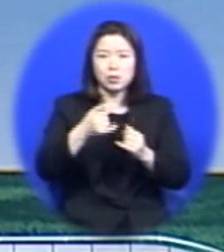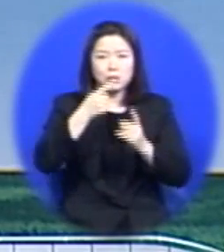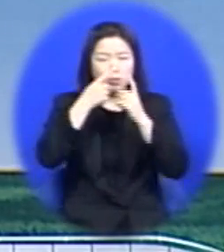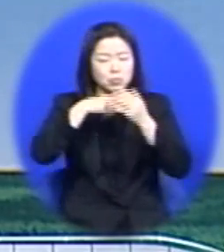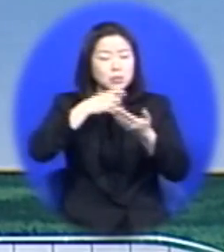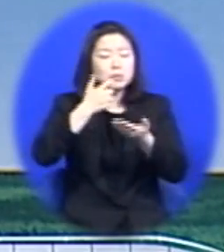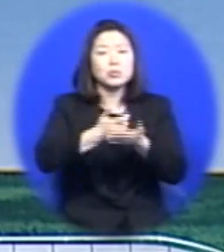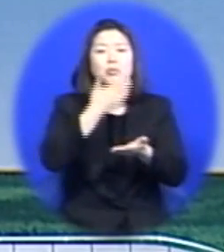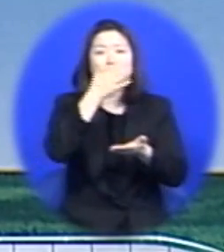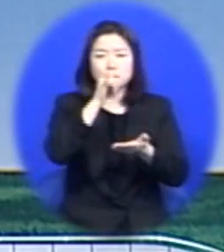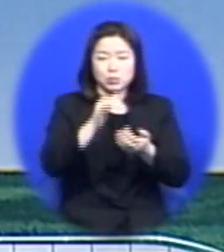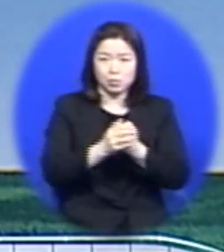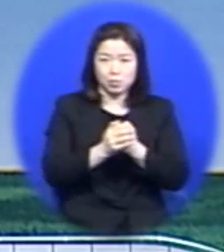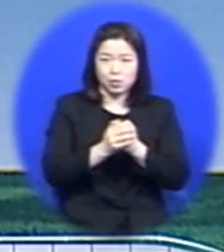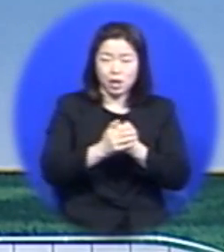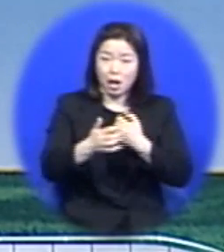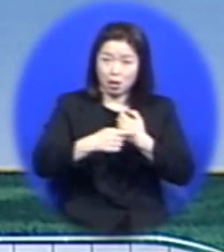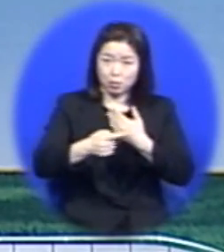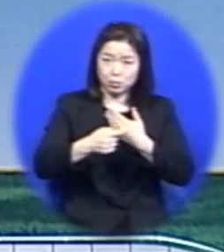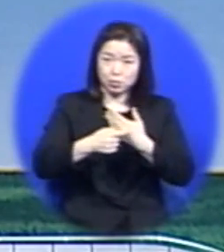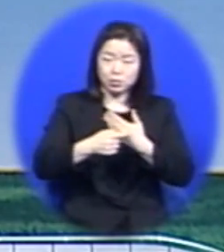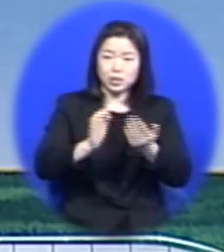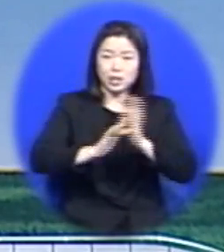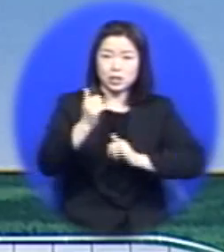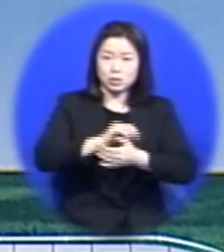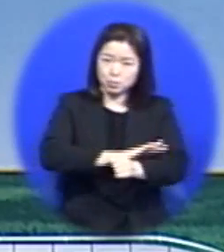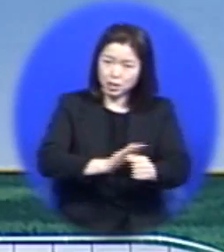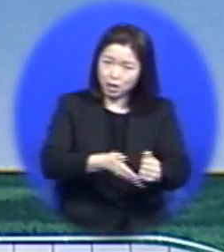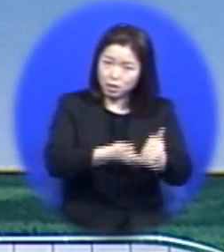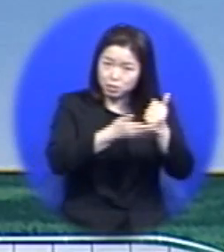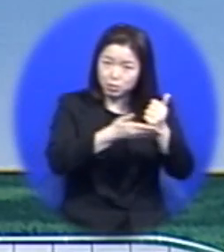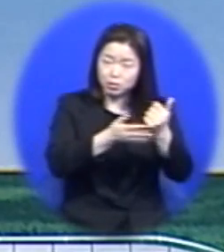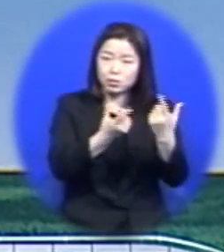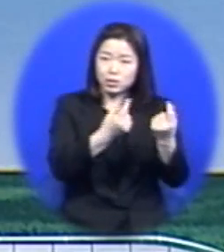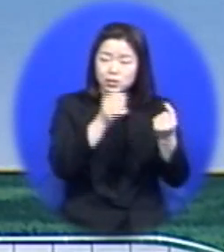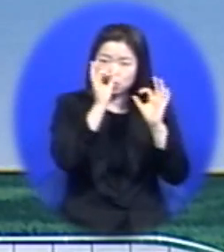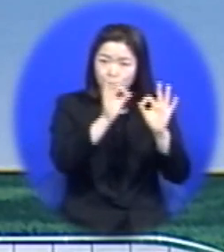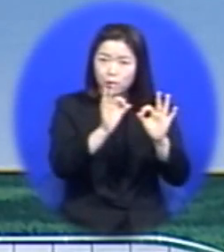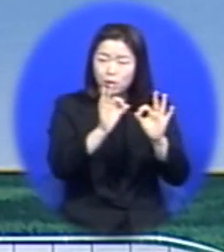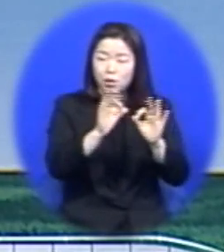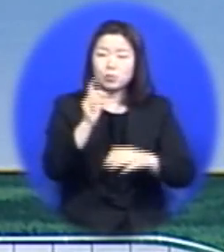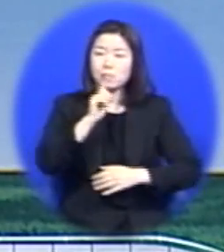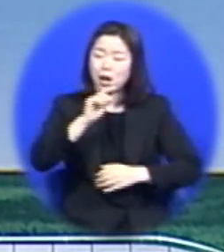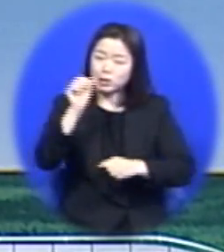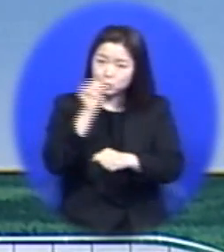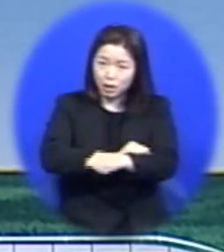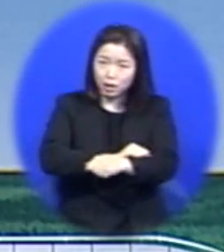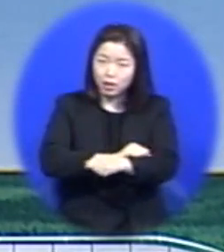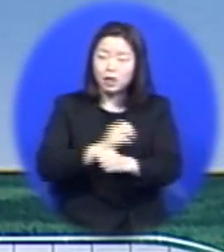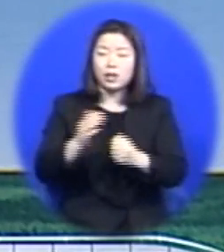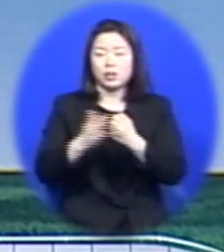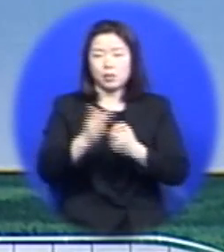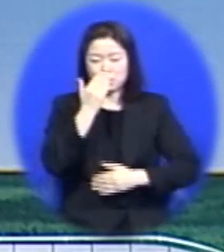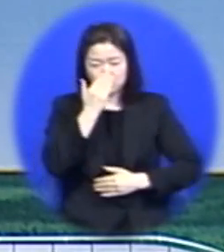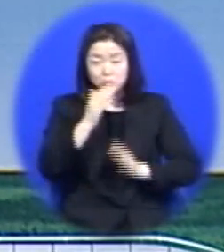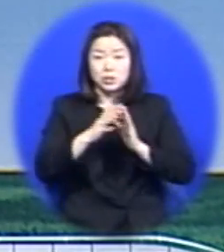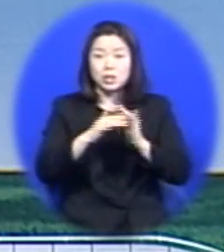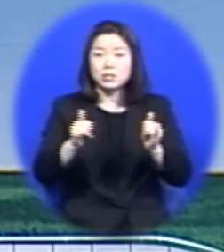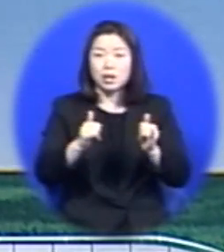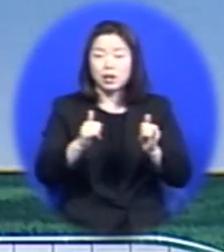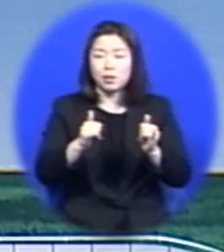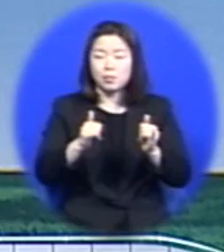잘 섬기는 것처럼도 보이지요? 말도 잘하지요? 그러니까 순진한 사람들이 넘어간다는 거예요. 여기 순진한